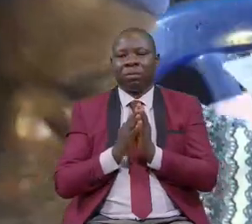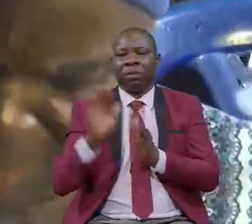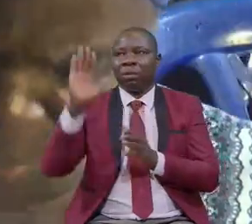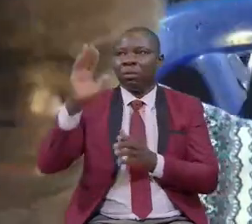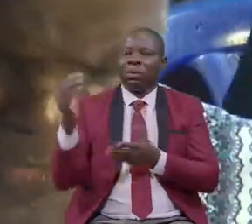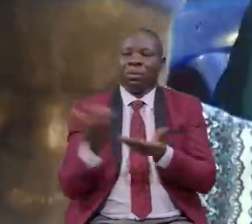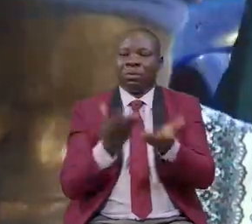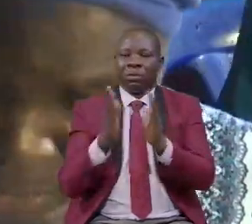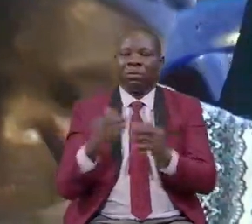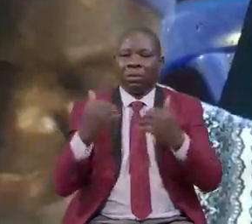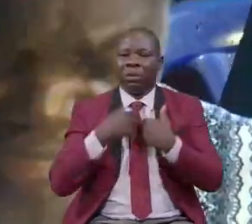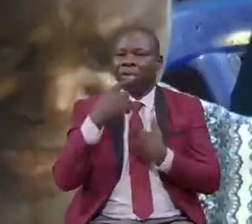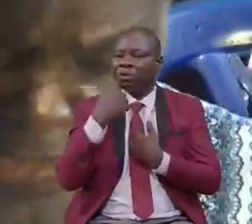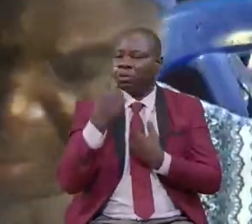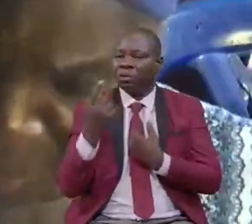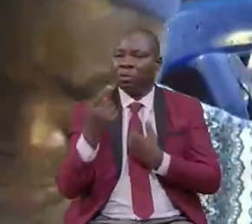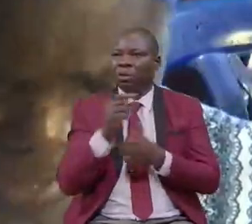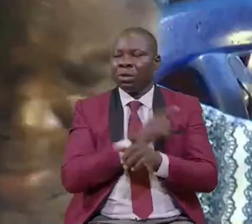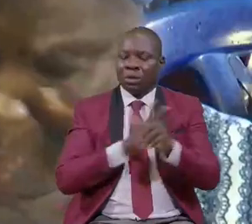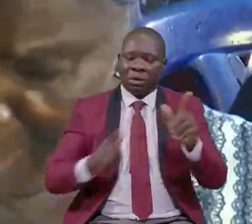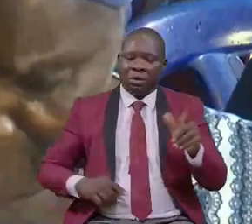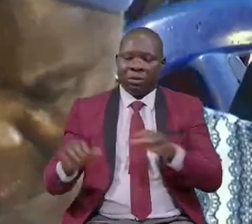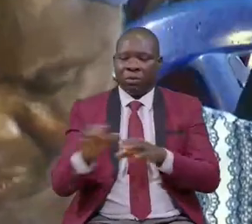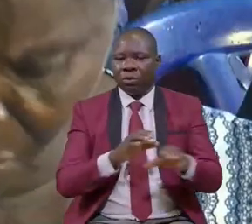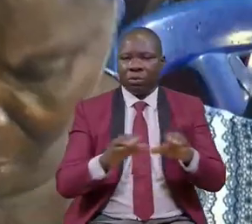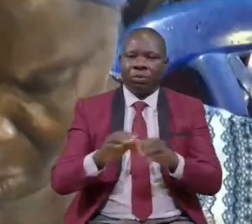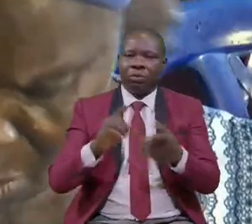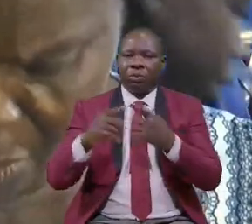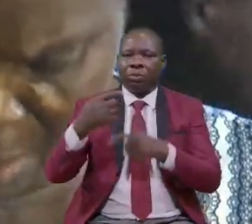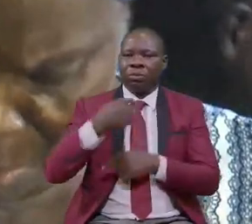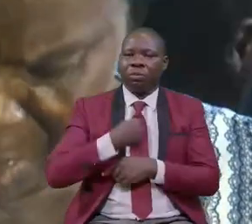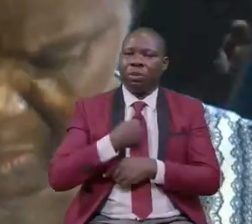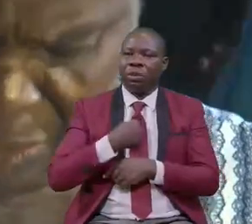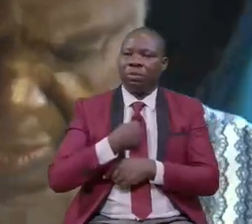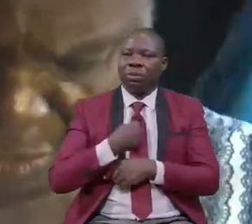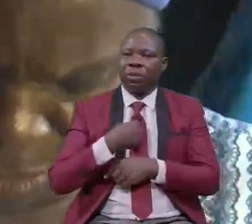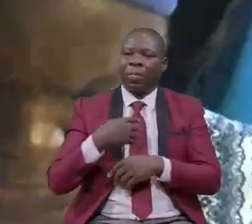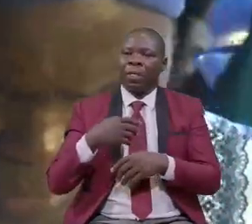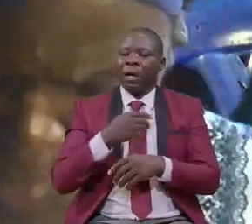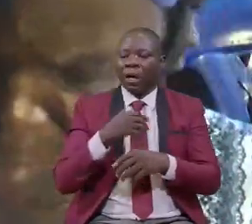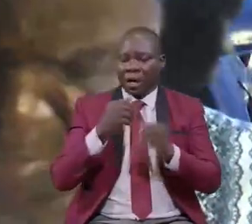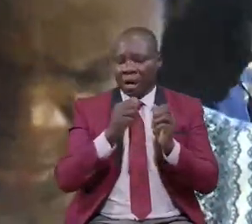voici ma demande, ton serviteur a parlé, fais-le